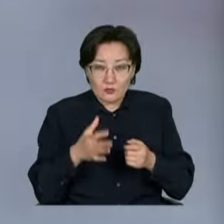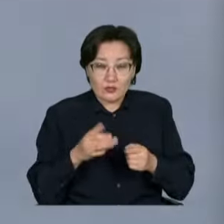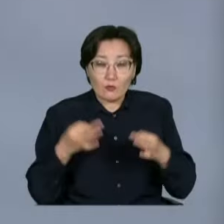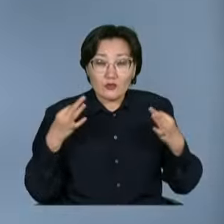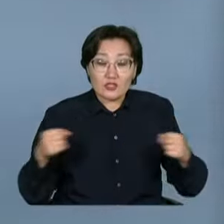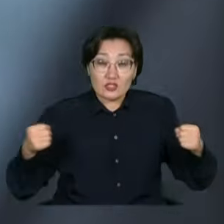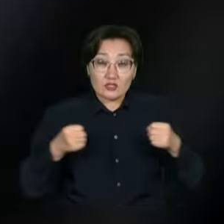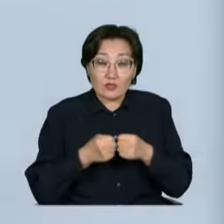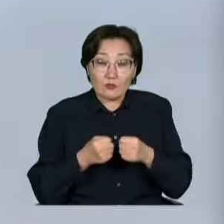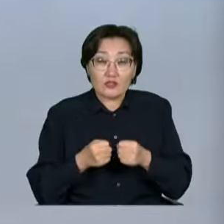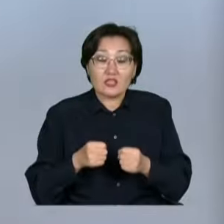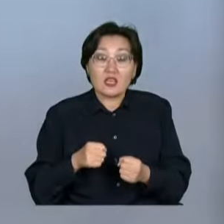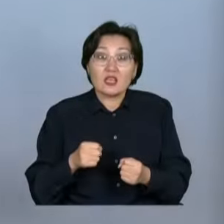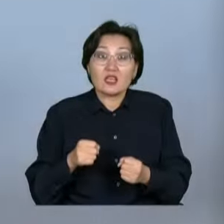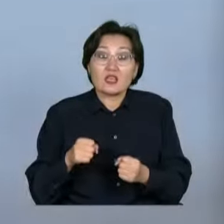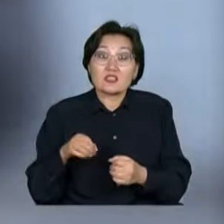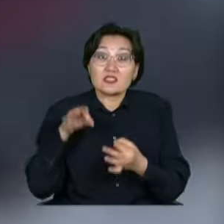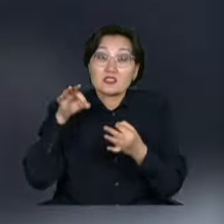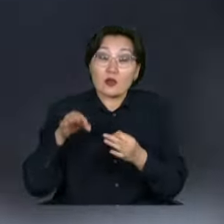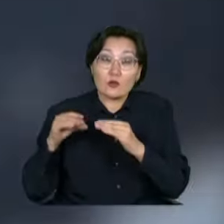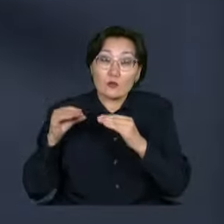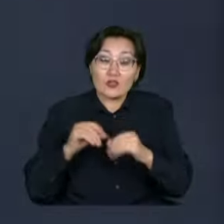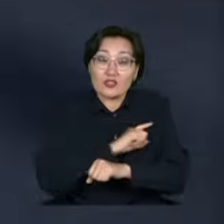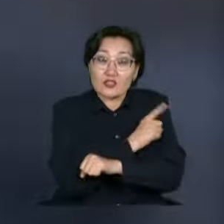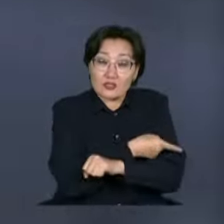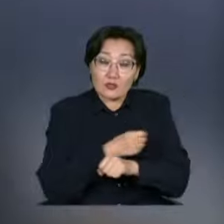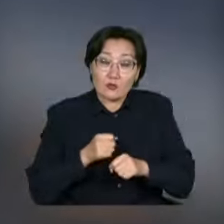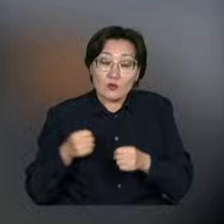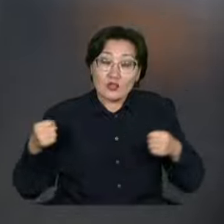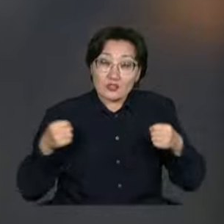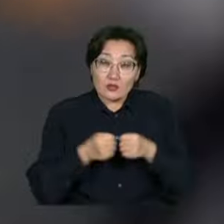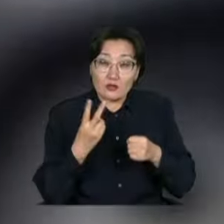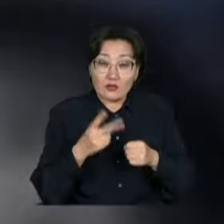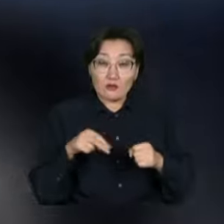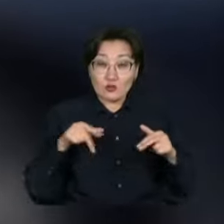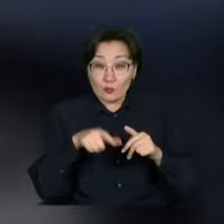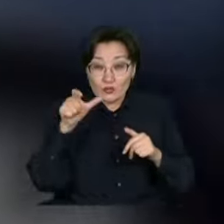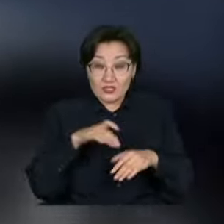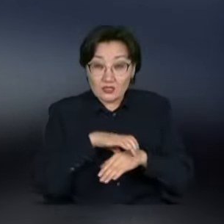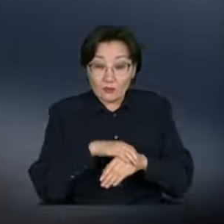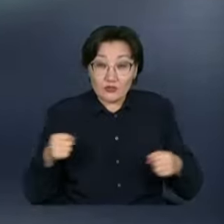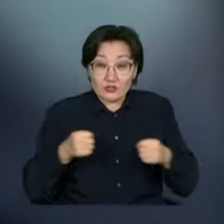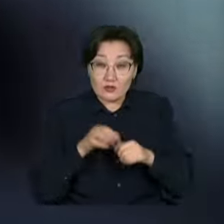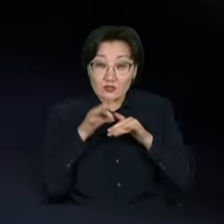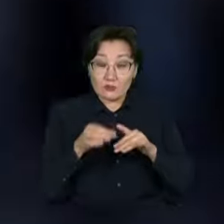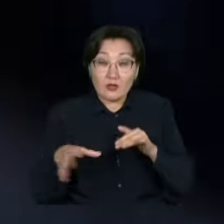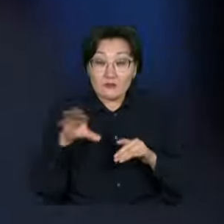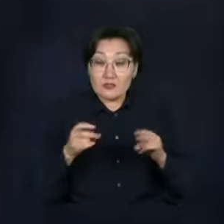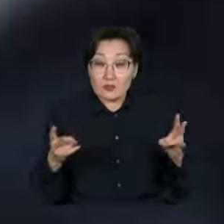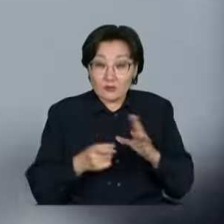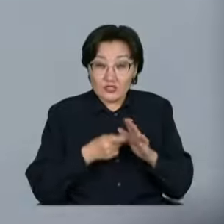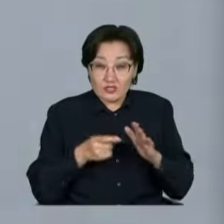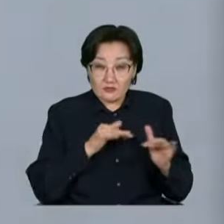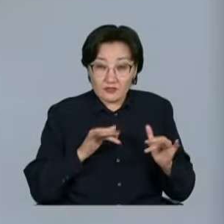допустил столкновение со стоящей автомашиной, которая от инерции удара совершила наезд на двух пешеходов. По факту ДТП проводятся все необходимые